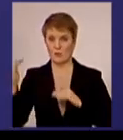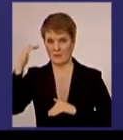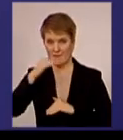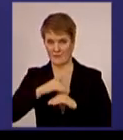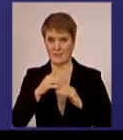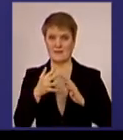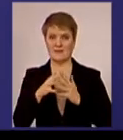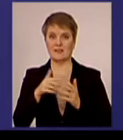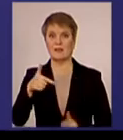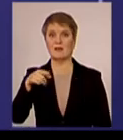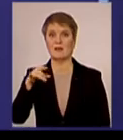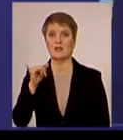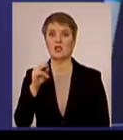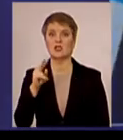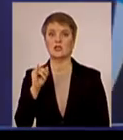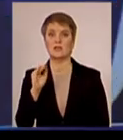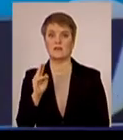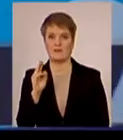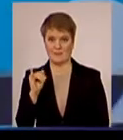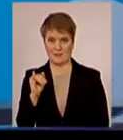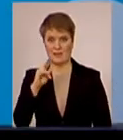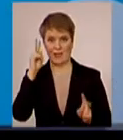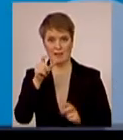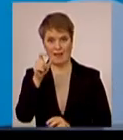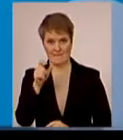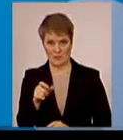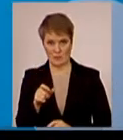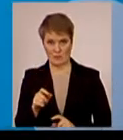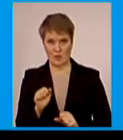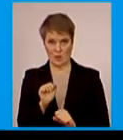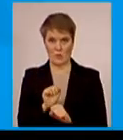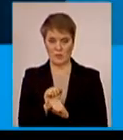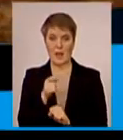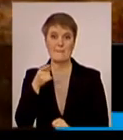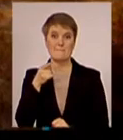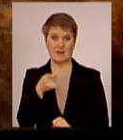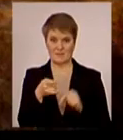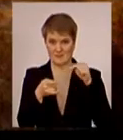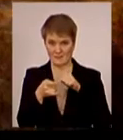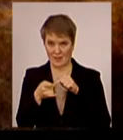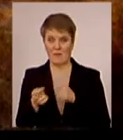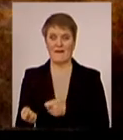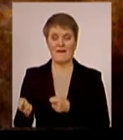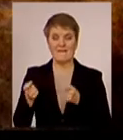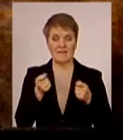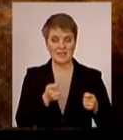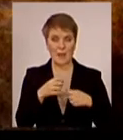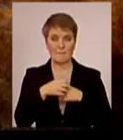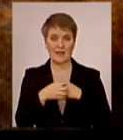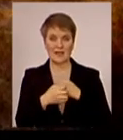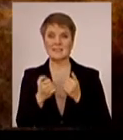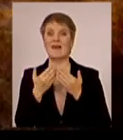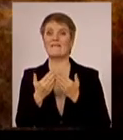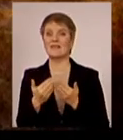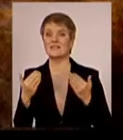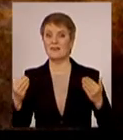Гришківці невідомі на кількох машинах заблокували Volkswagen, яким двоє вінницьких підприємців везли прикраси з виставки ювелірних виробів в